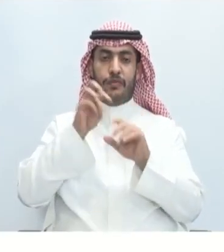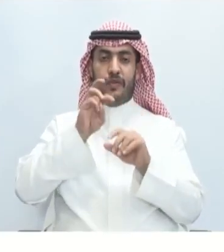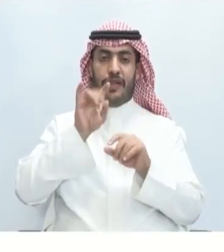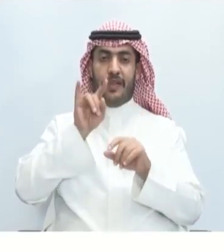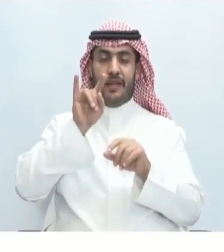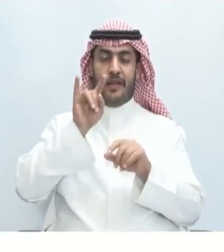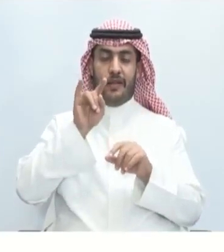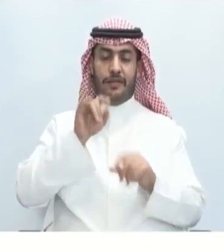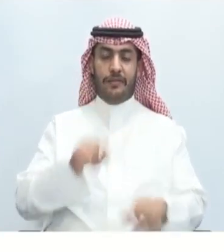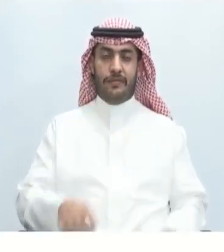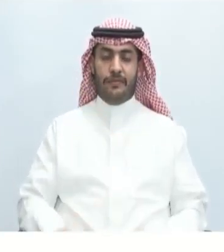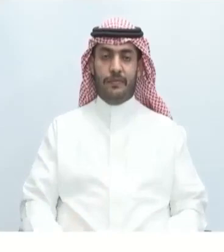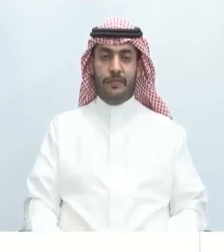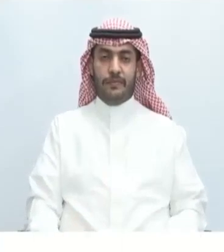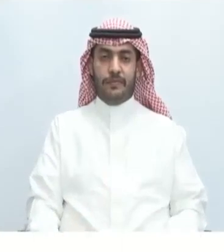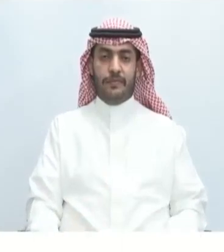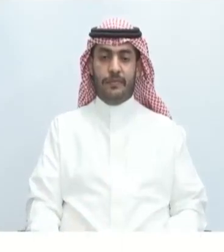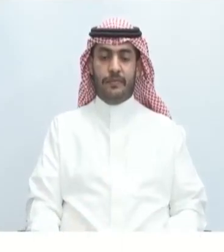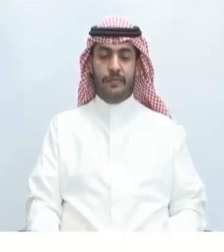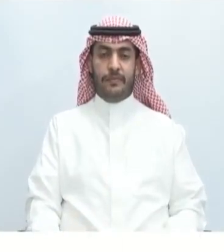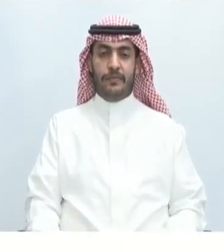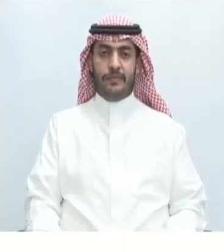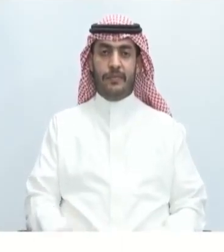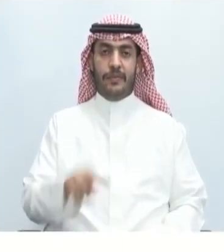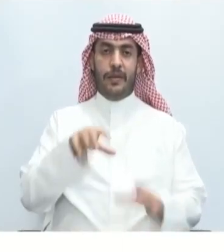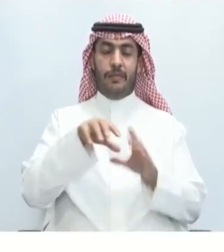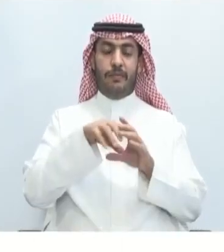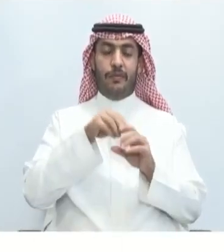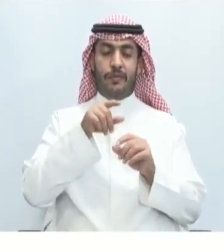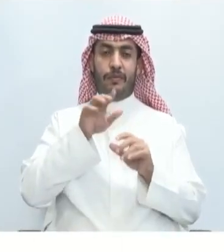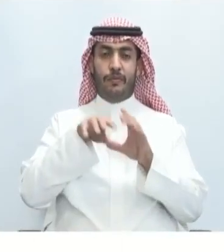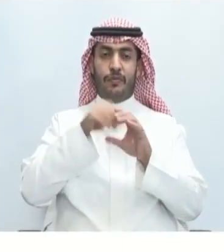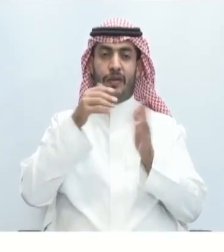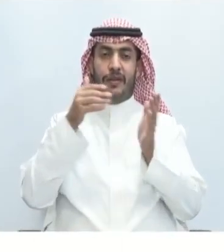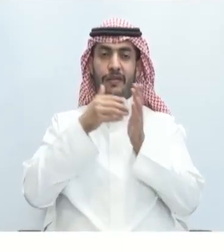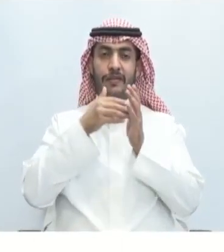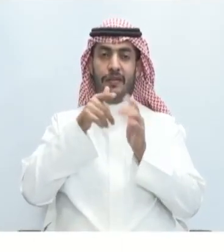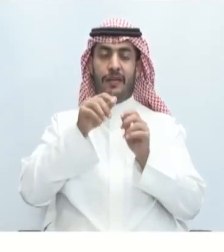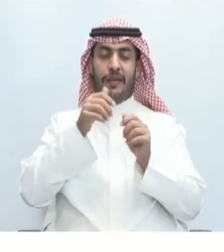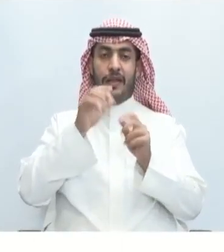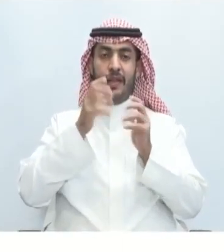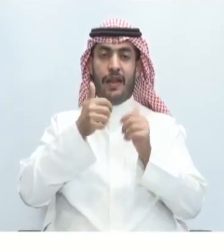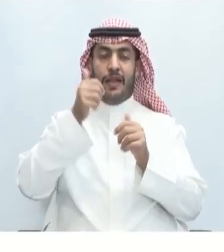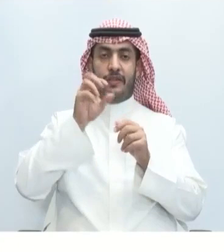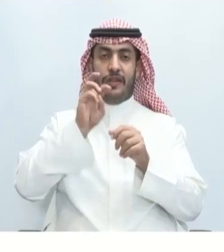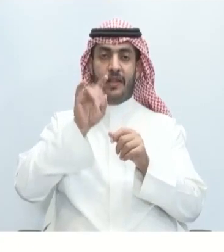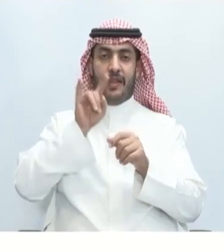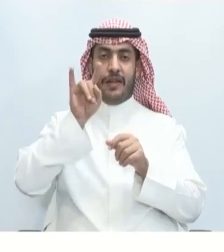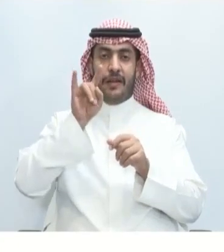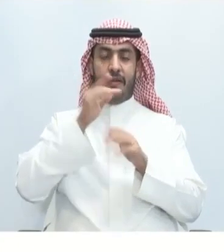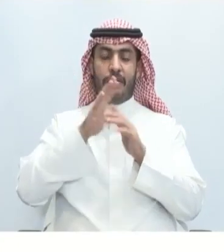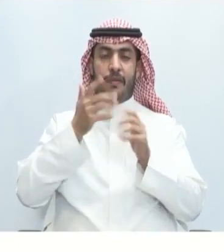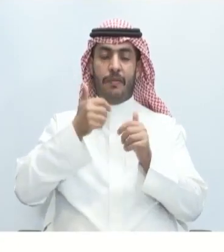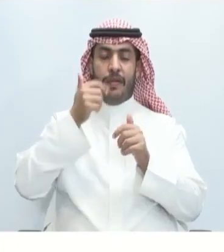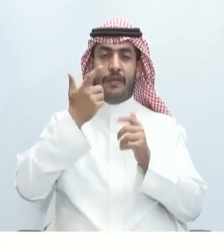شركه الطيران نحن في هذا المشروع ذكرنا انه المروع الاخير وهو الاداره الناجحه لشركه الطيران ذكرنا